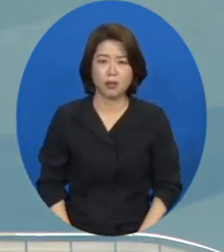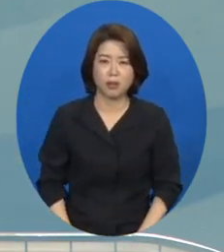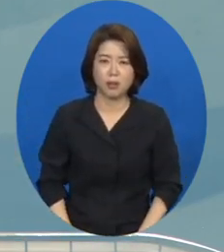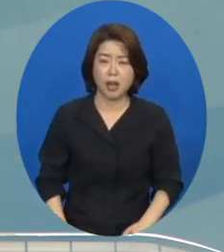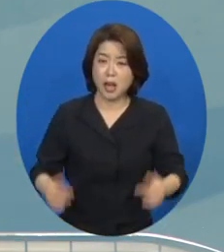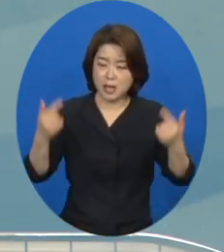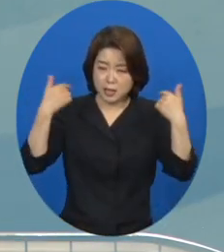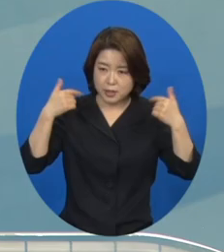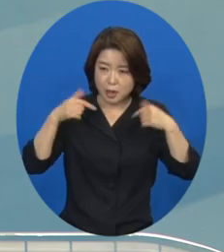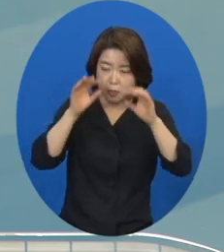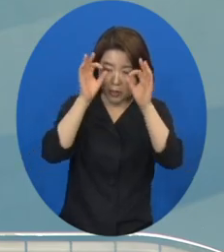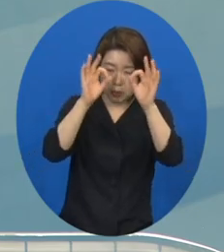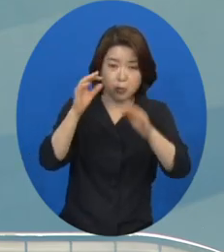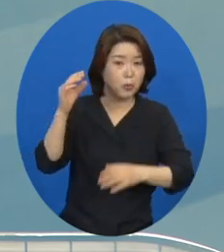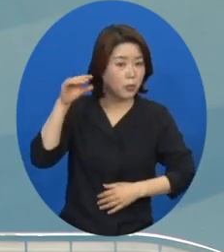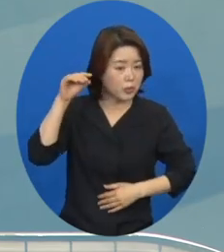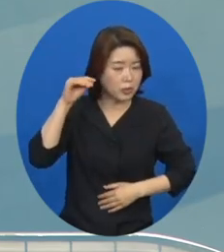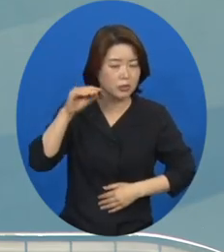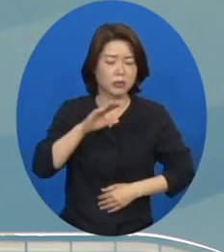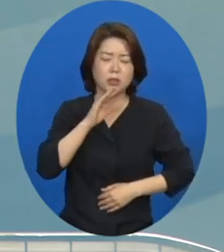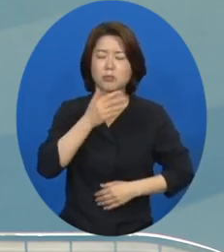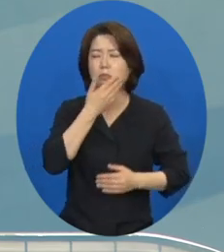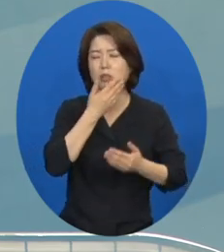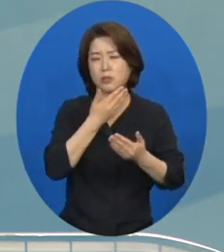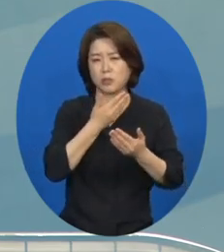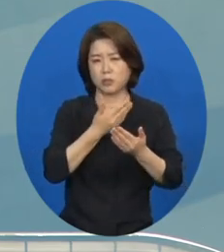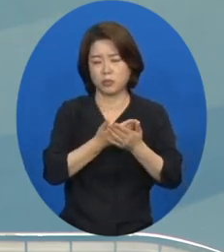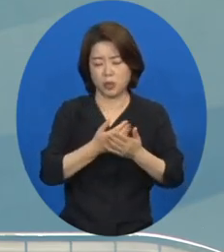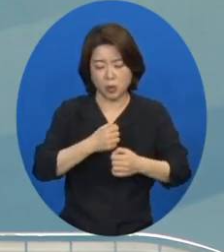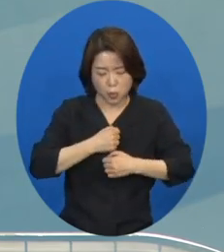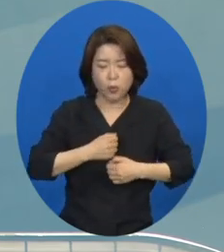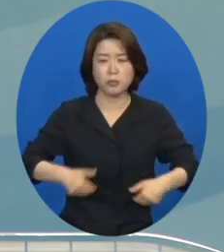날마다 보고 듣는 것 진짜 조심해야 돼요.